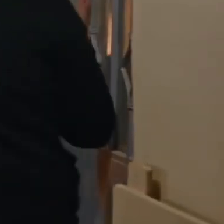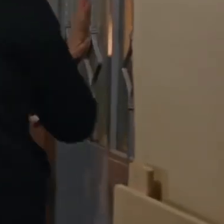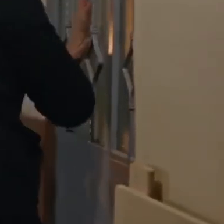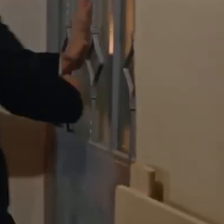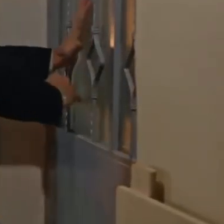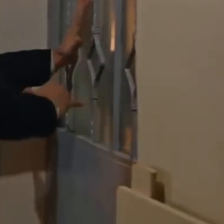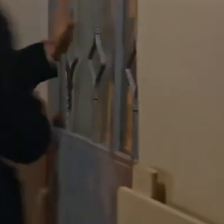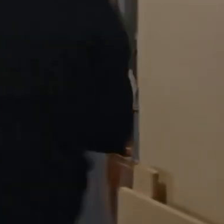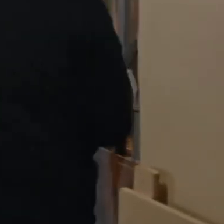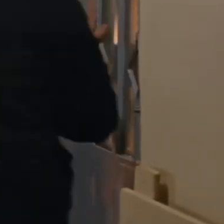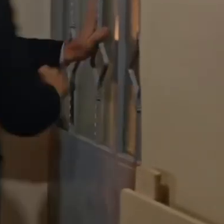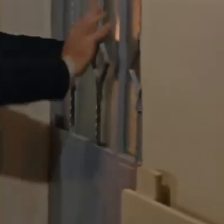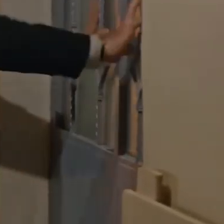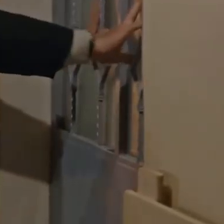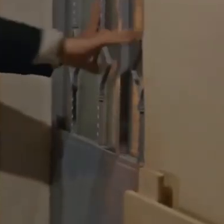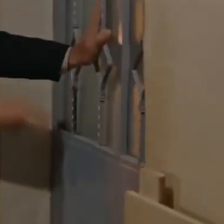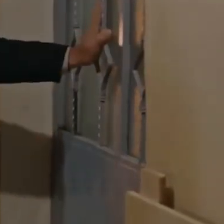omuzluyor.